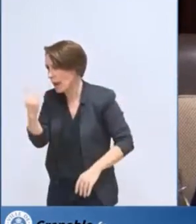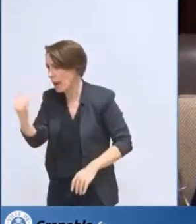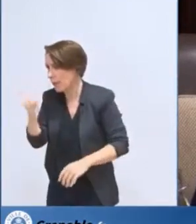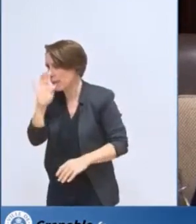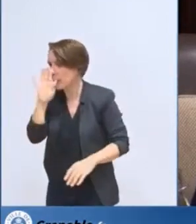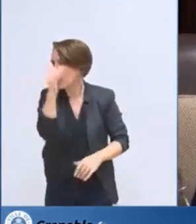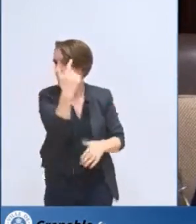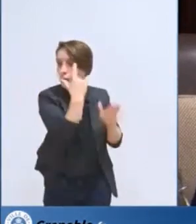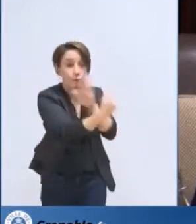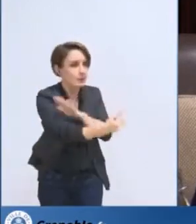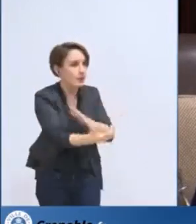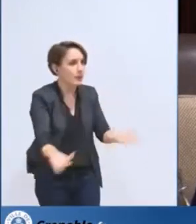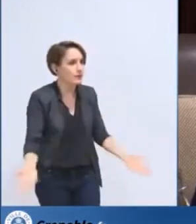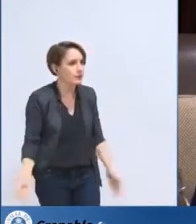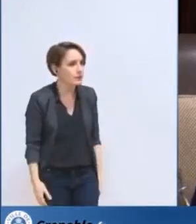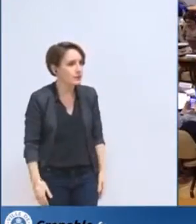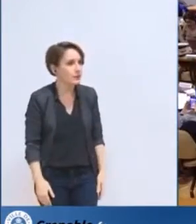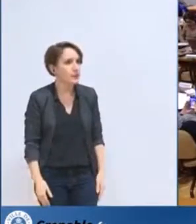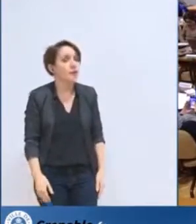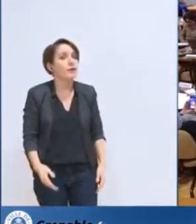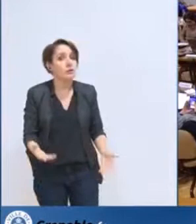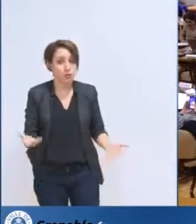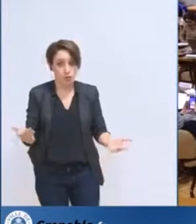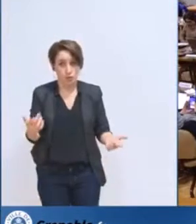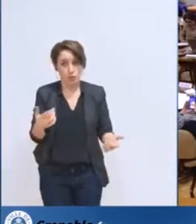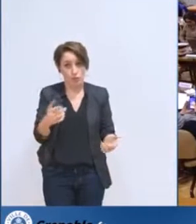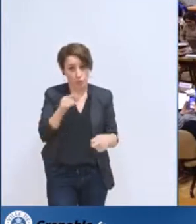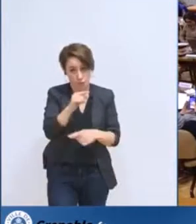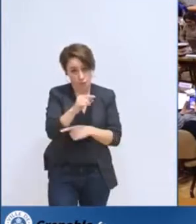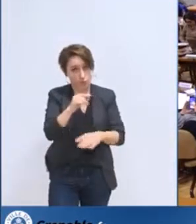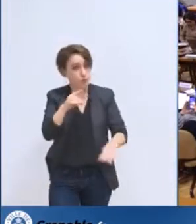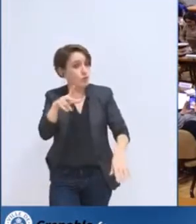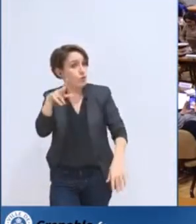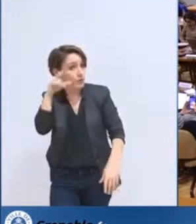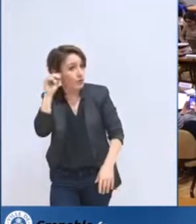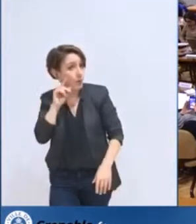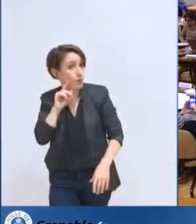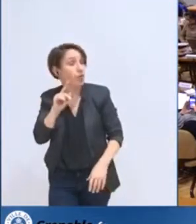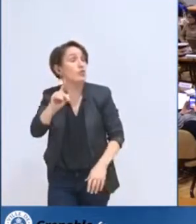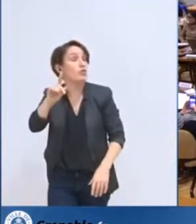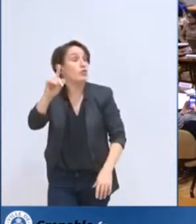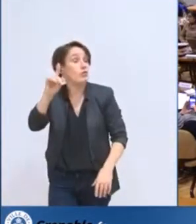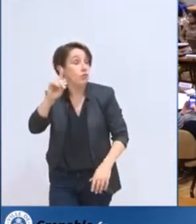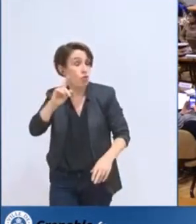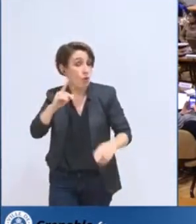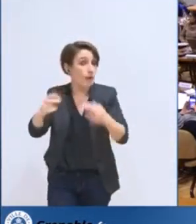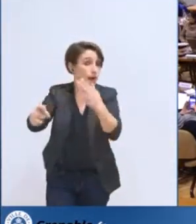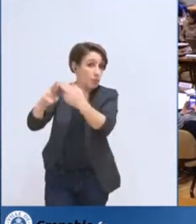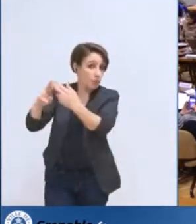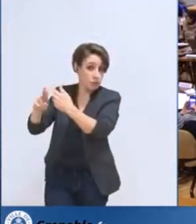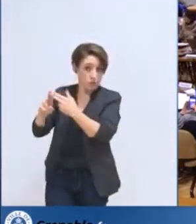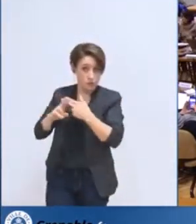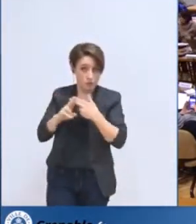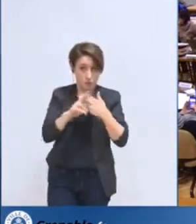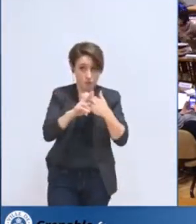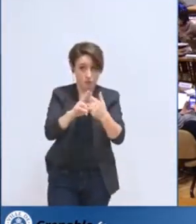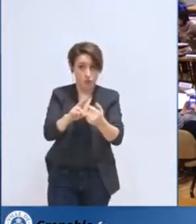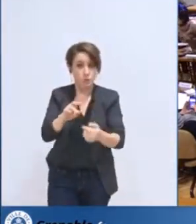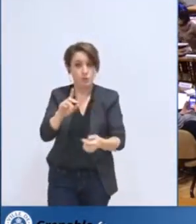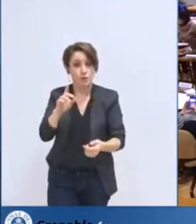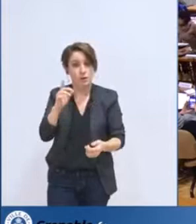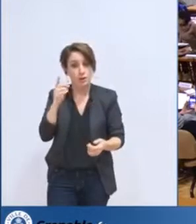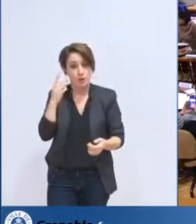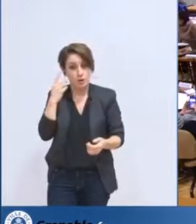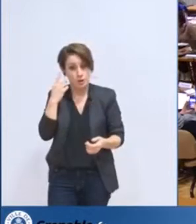Donc vous n'avez pas pu entendre l'argument et les raisons qui ont fait que, entre autres choses d'ailleurs, qui ont